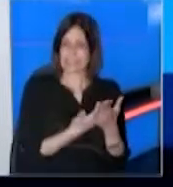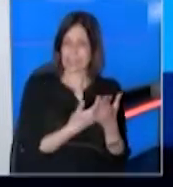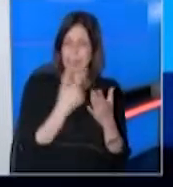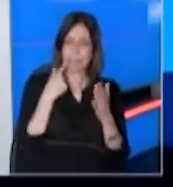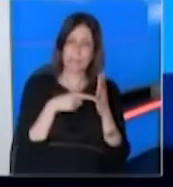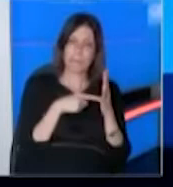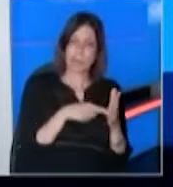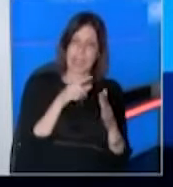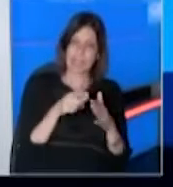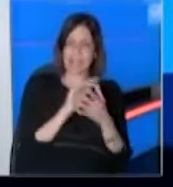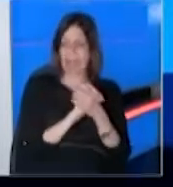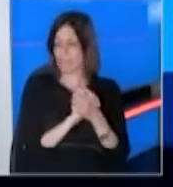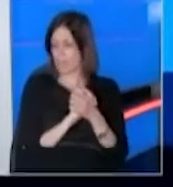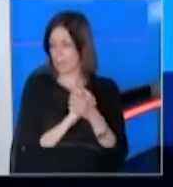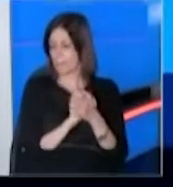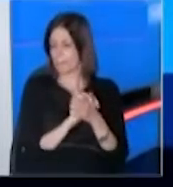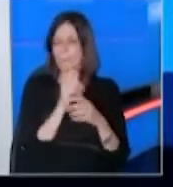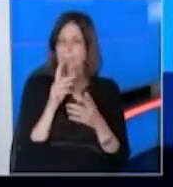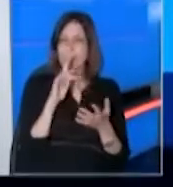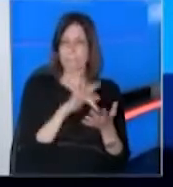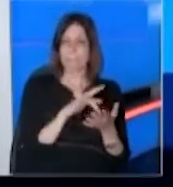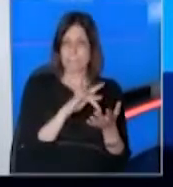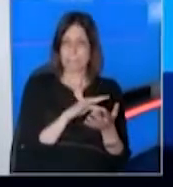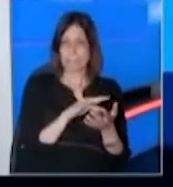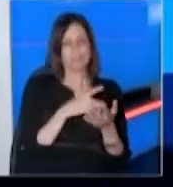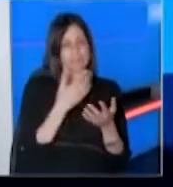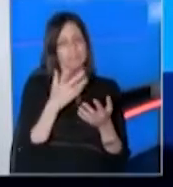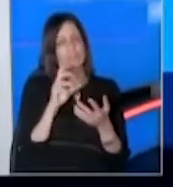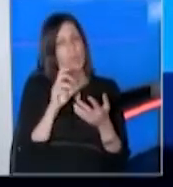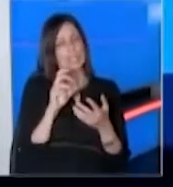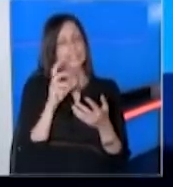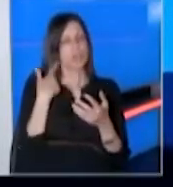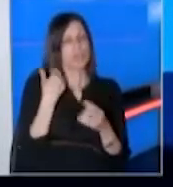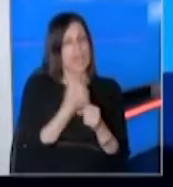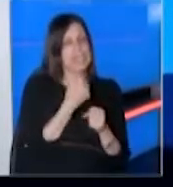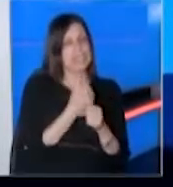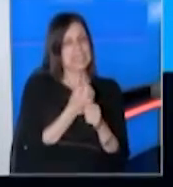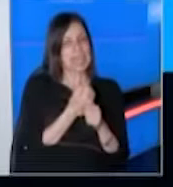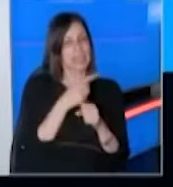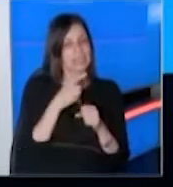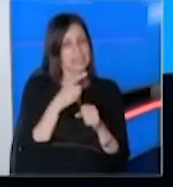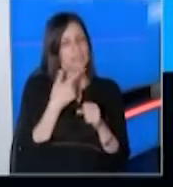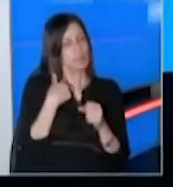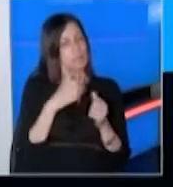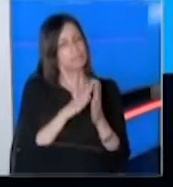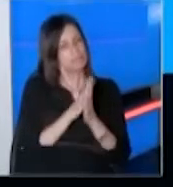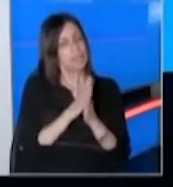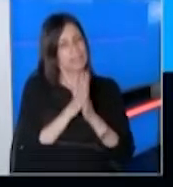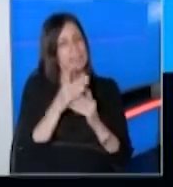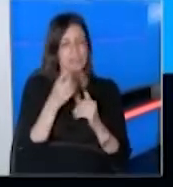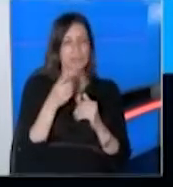כזה לחברים באתר העוקץ, בואו נעשה אגודה, בואו נאתגר את הסיסטם. בואו ניקח שבעה